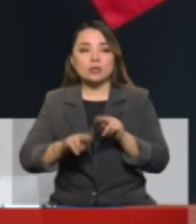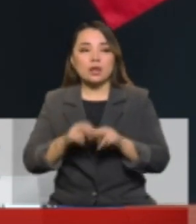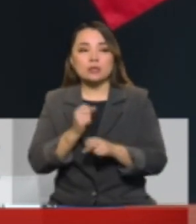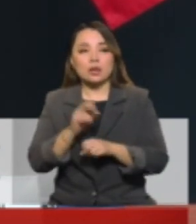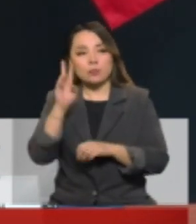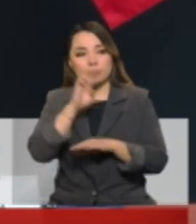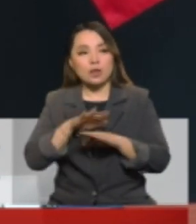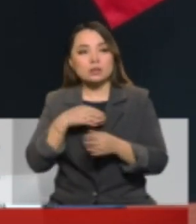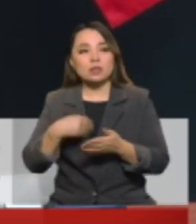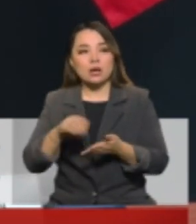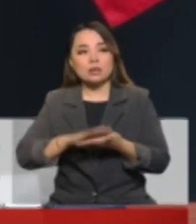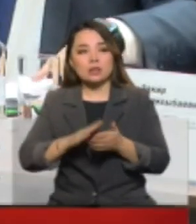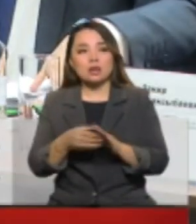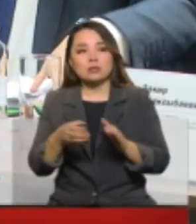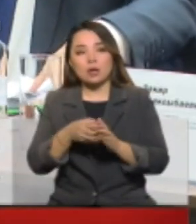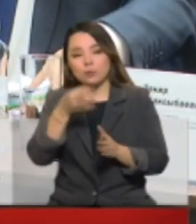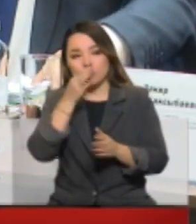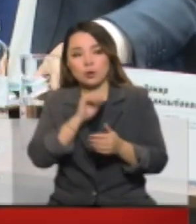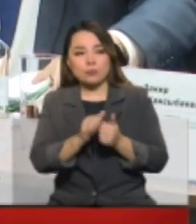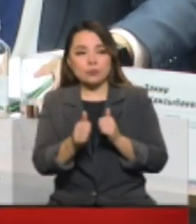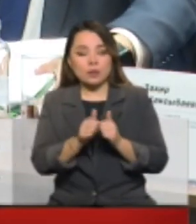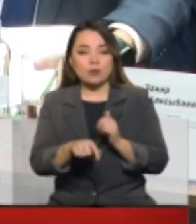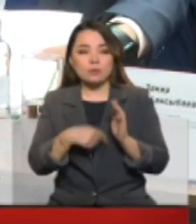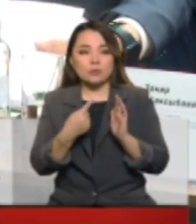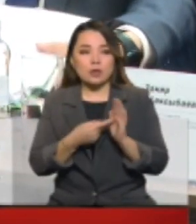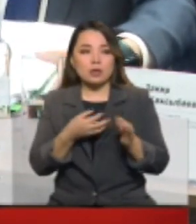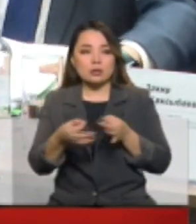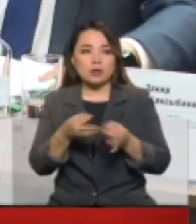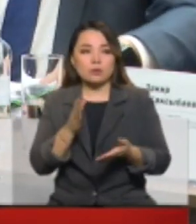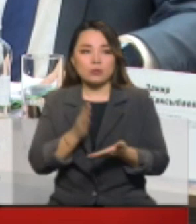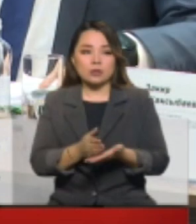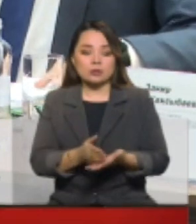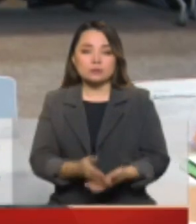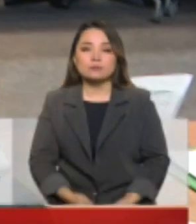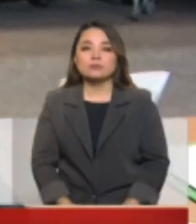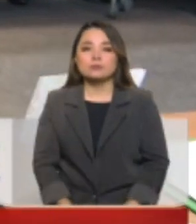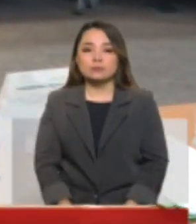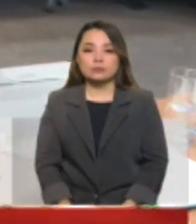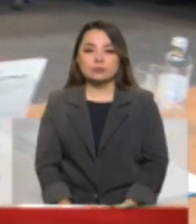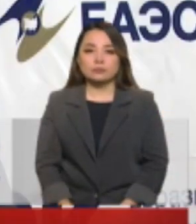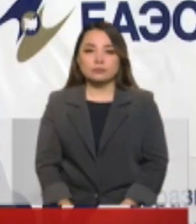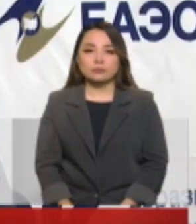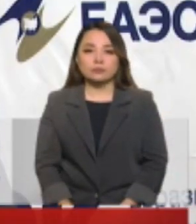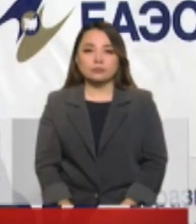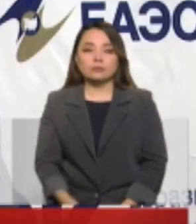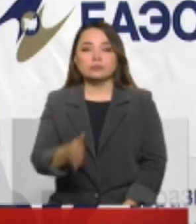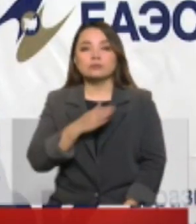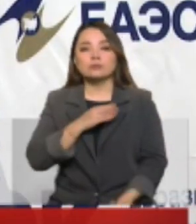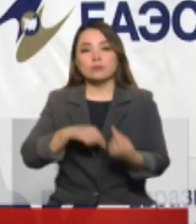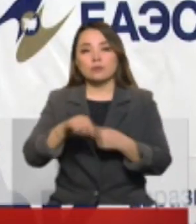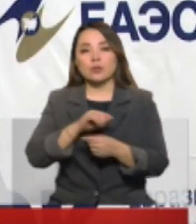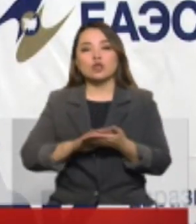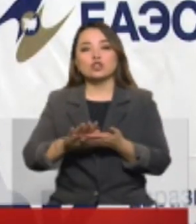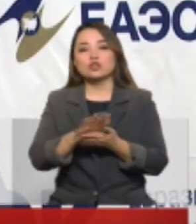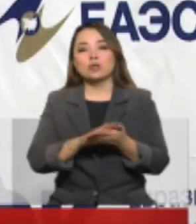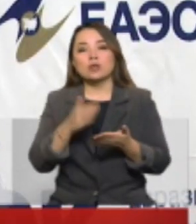мемлекеттік сатып алу бойынша тәжірибе алмасу мәселелері қаралды. бізде кәсіпкер